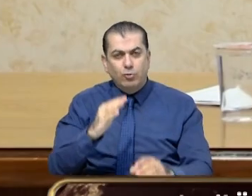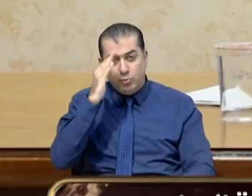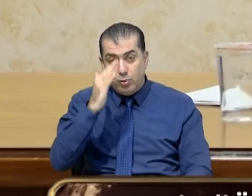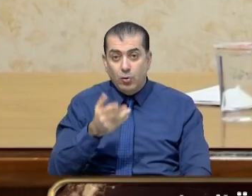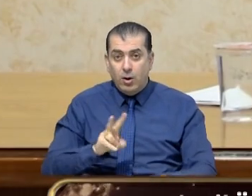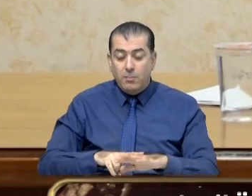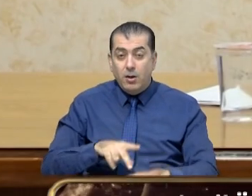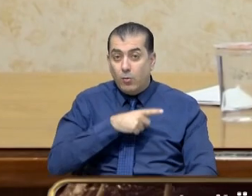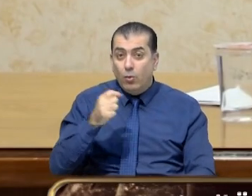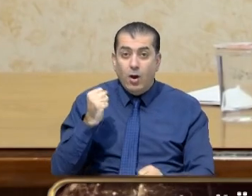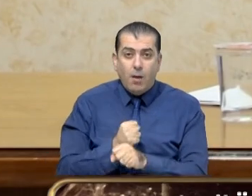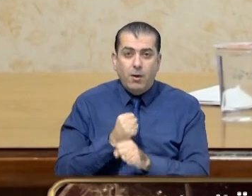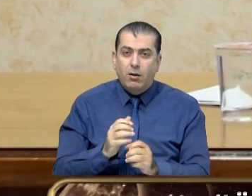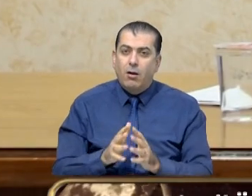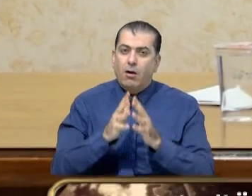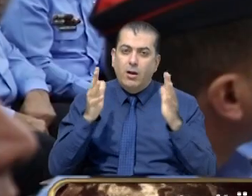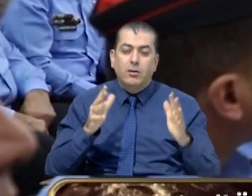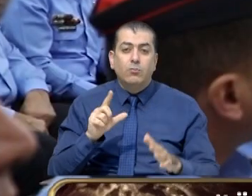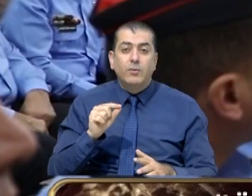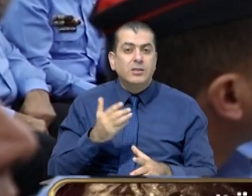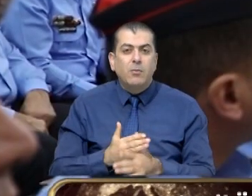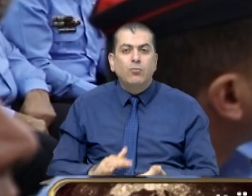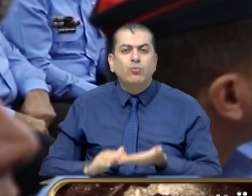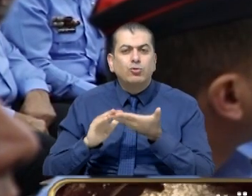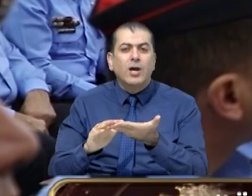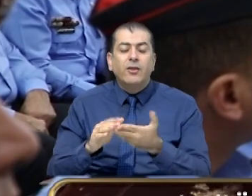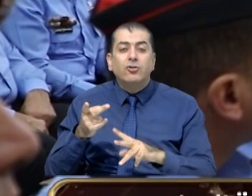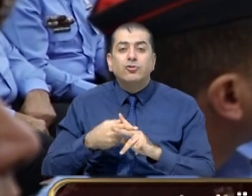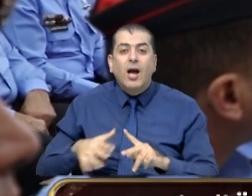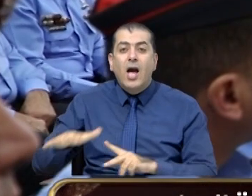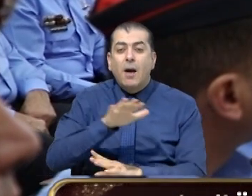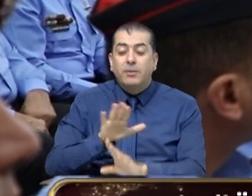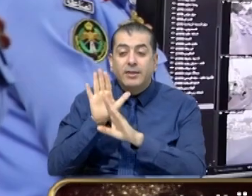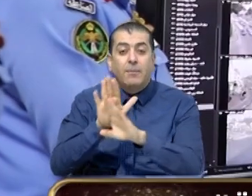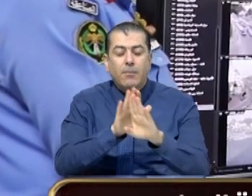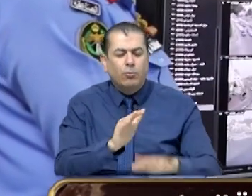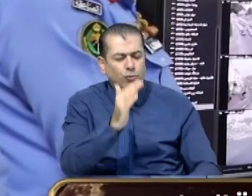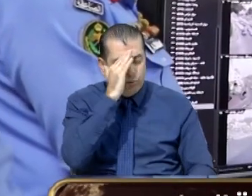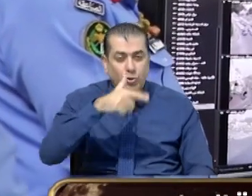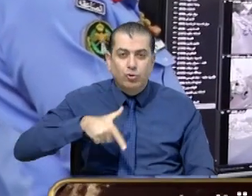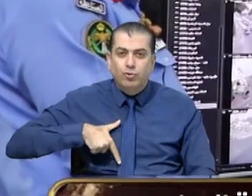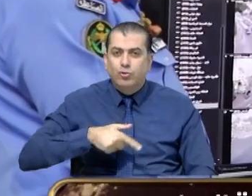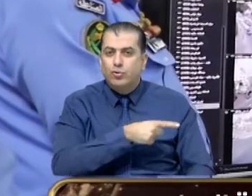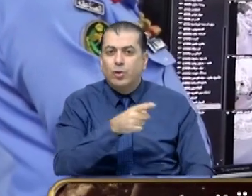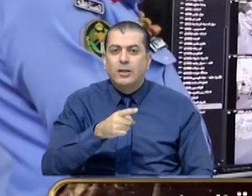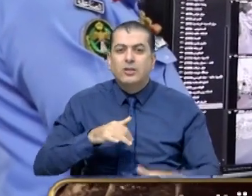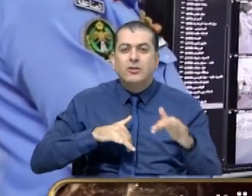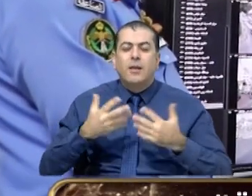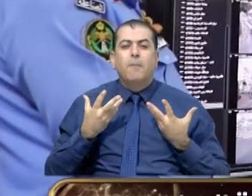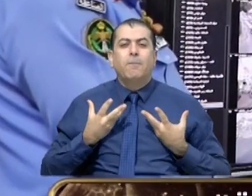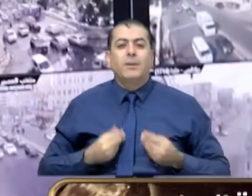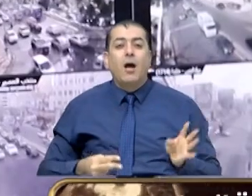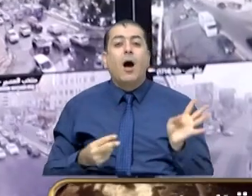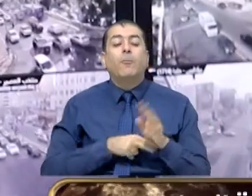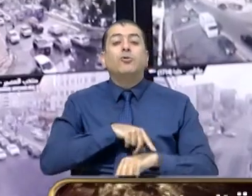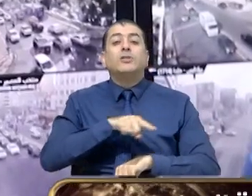على جهودهم المبذوله لا سما تقديمهم يد العون والمساعده للمواطنين وتوفير البيئه المروريه الامنه